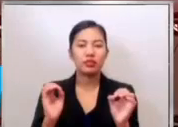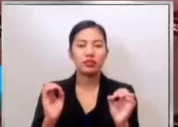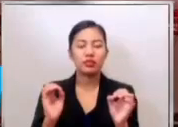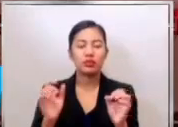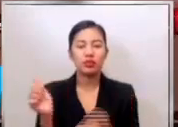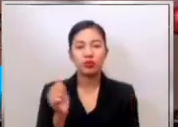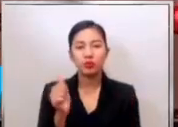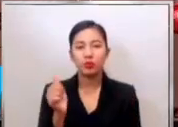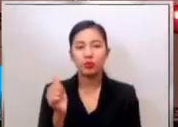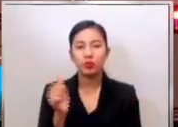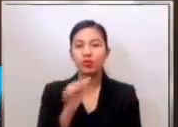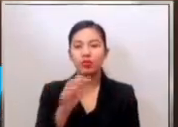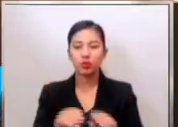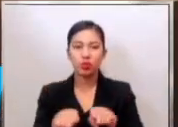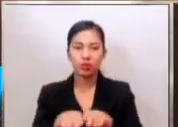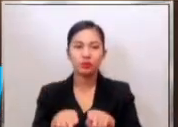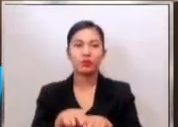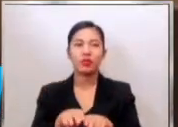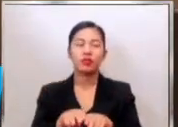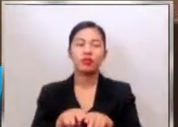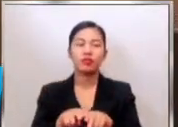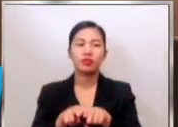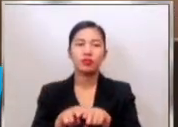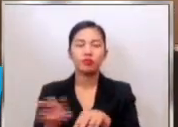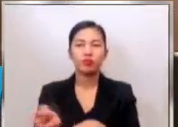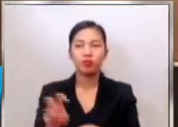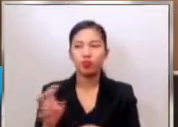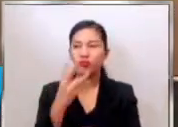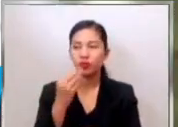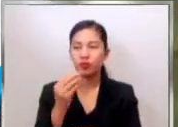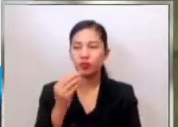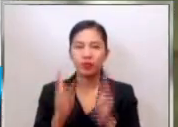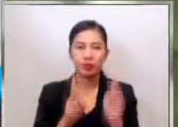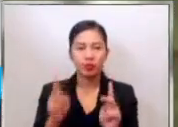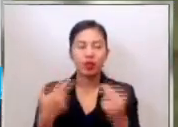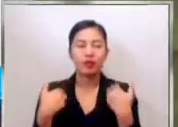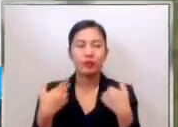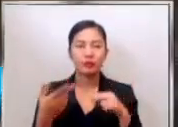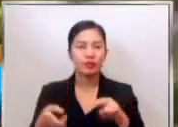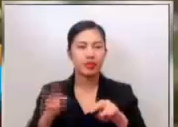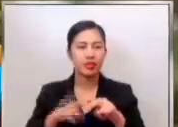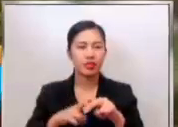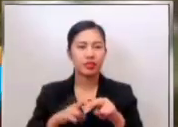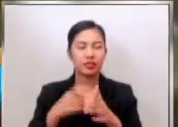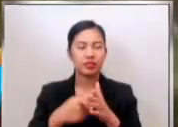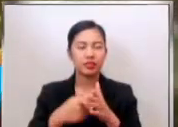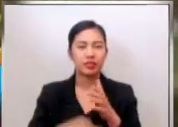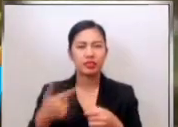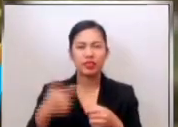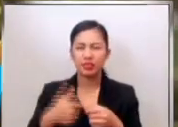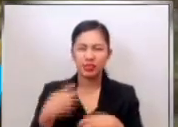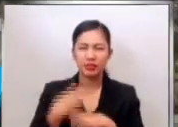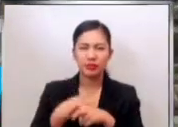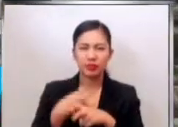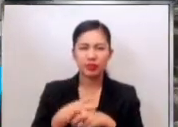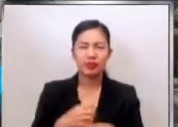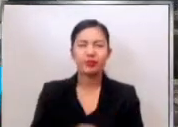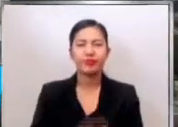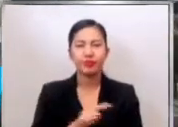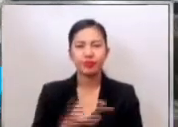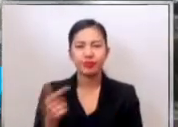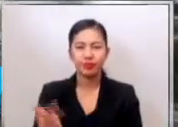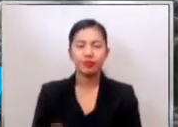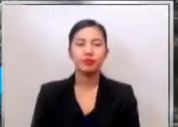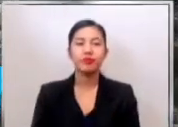namin dahil wala pang ganong tao. Tapos nagtataas pa yung gas. Bigat sa amin. Apektado rin ang mga kainan at